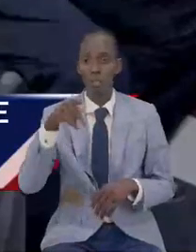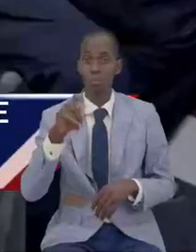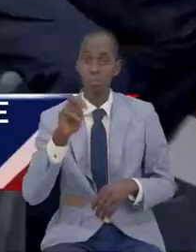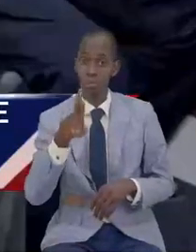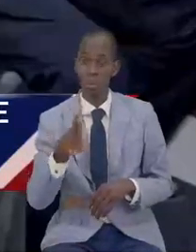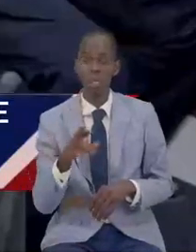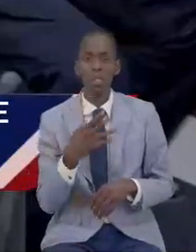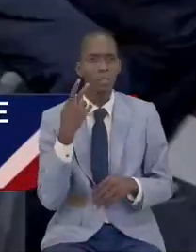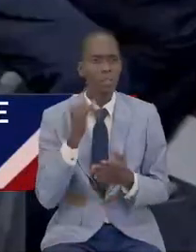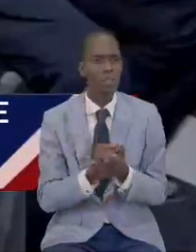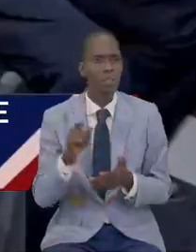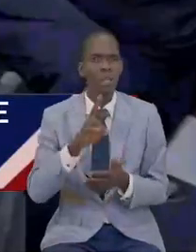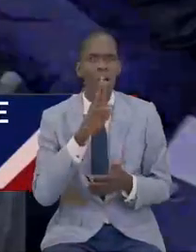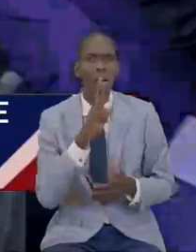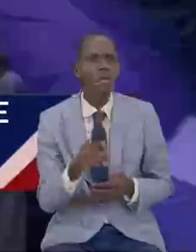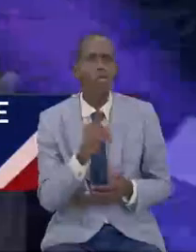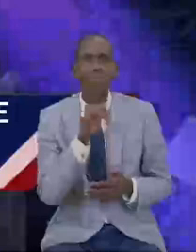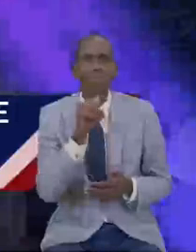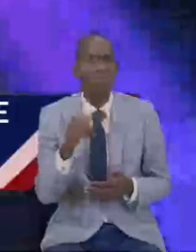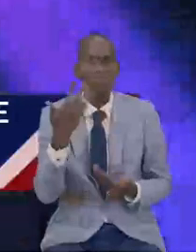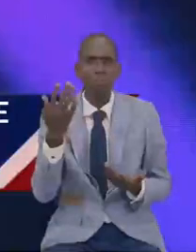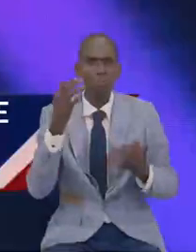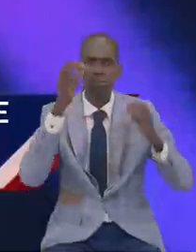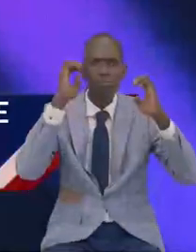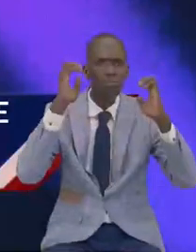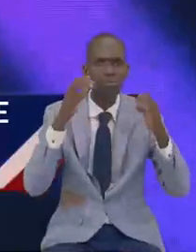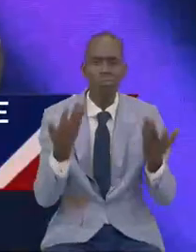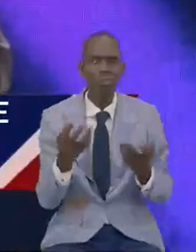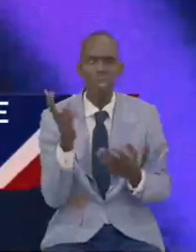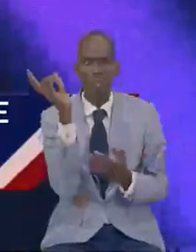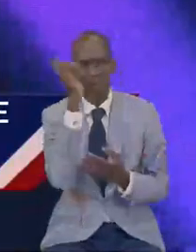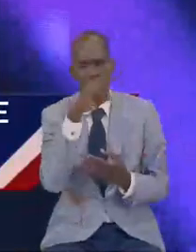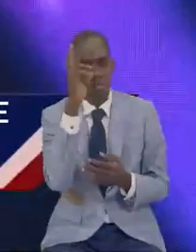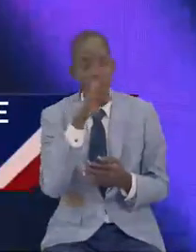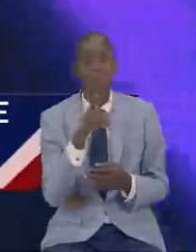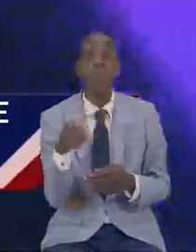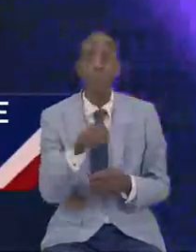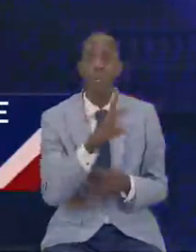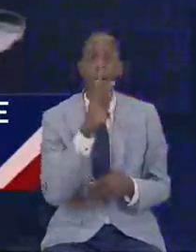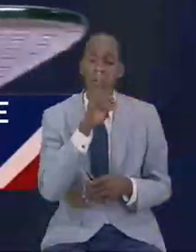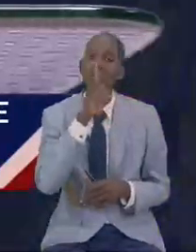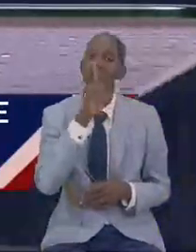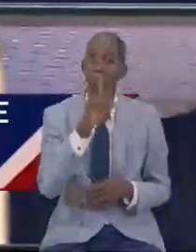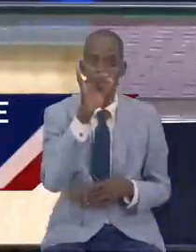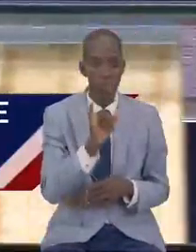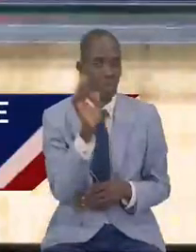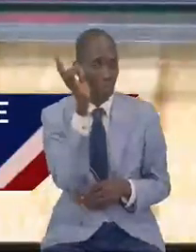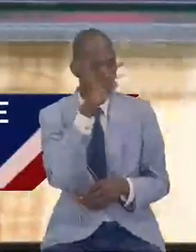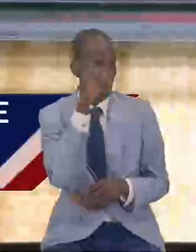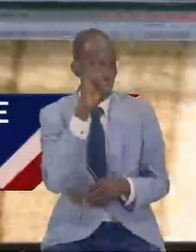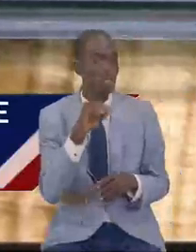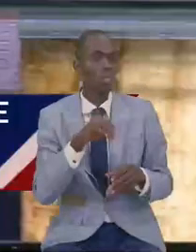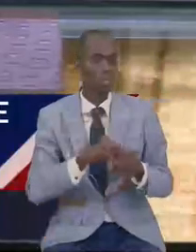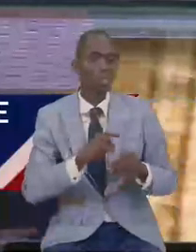que c'étaient des hommes du peuple sans ignorance. C'est ce qu'on nous dit. Ils étaient des hommes sans instruction, des hommes ignorants, mais ils ont